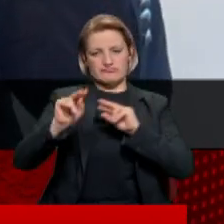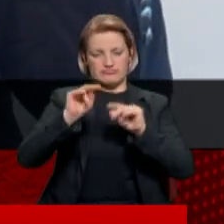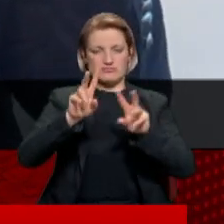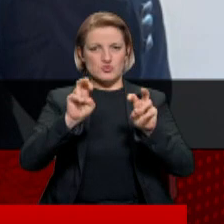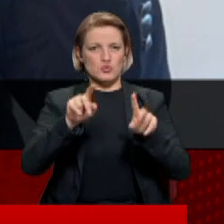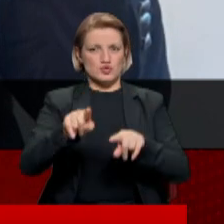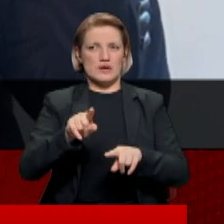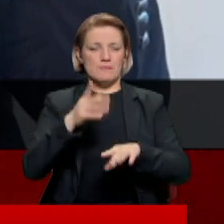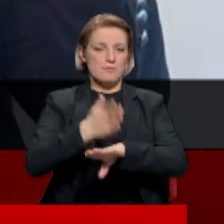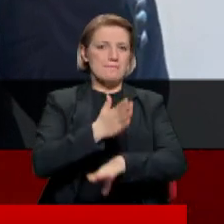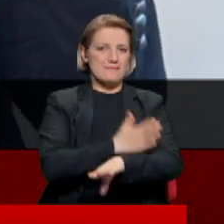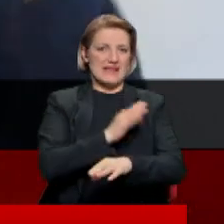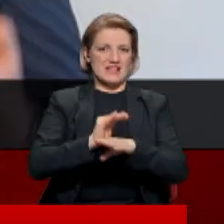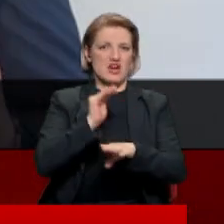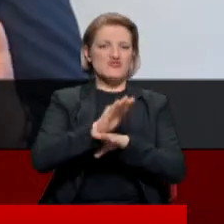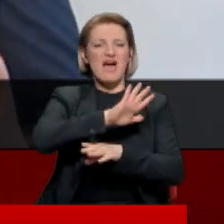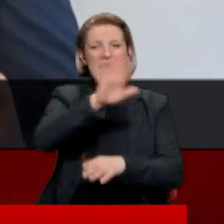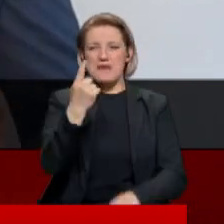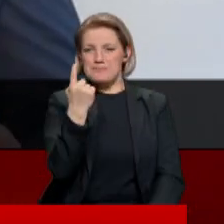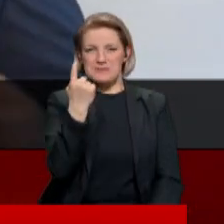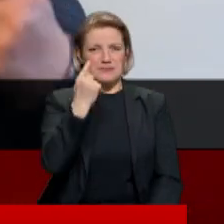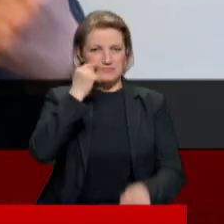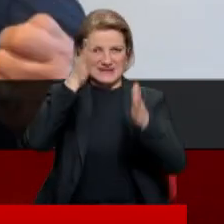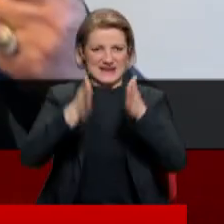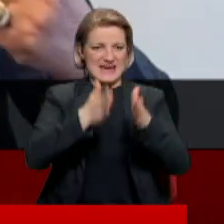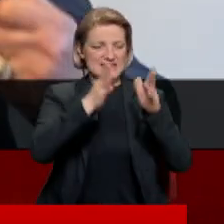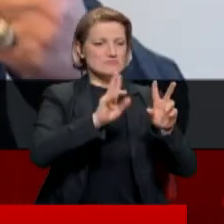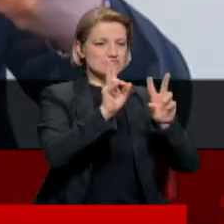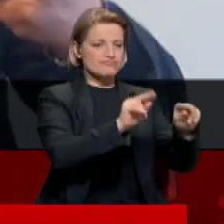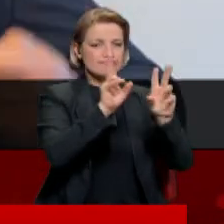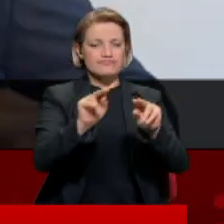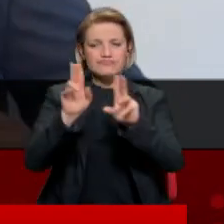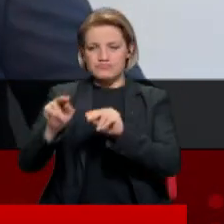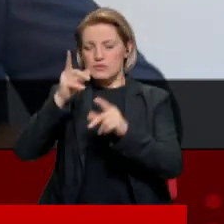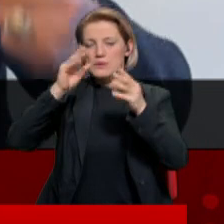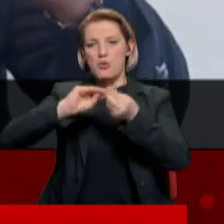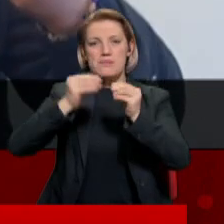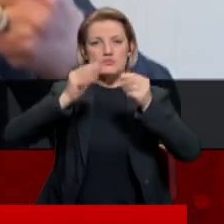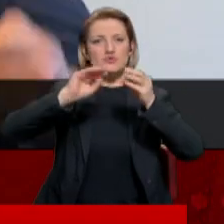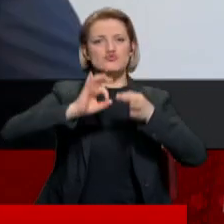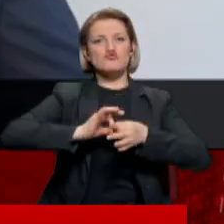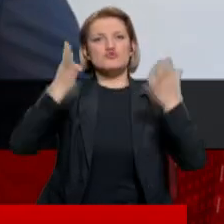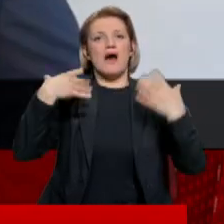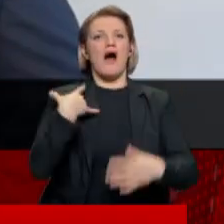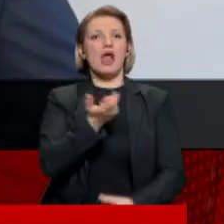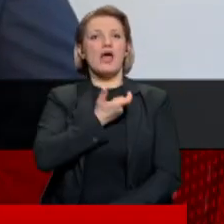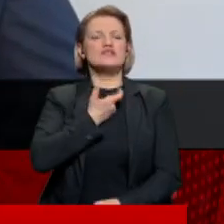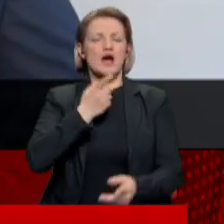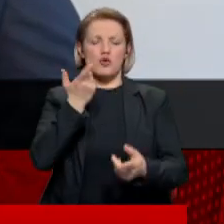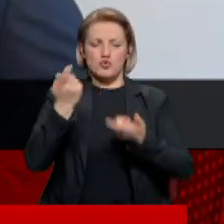konusundaki, bu memlekette yaşayan her bir bireyin barınma sorununu çözmesi anayasal